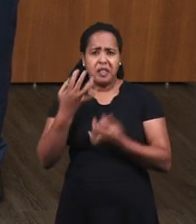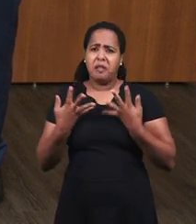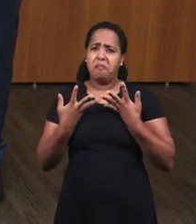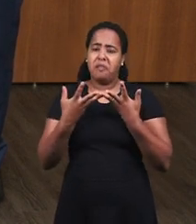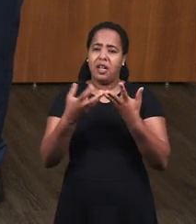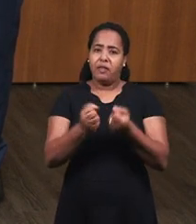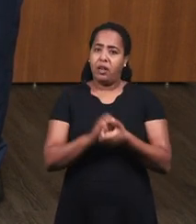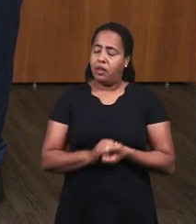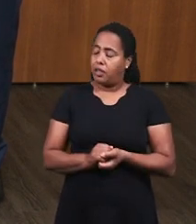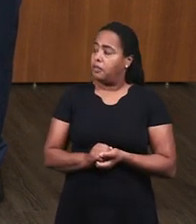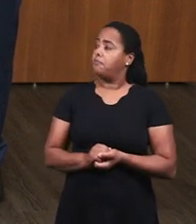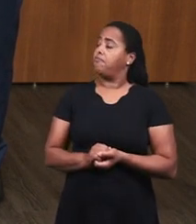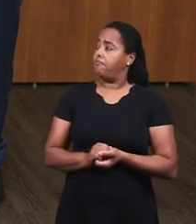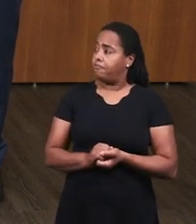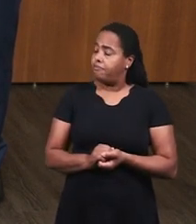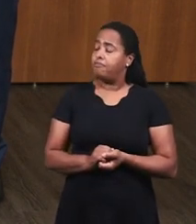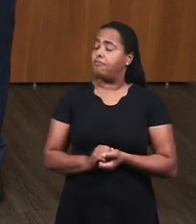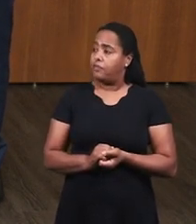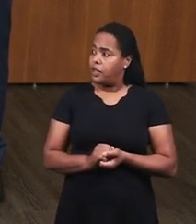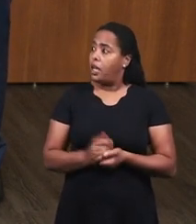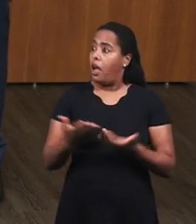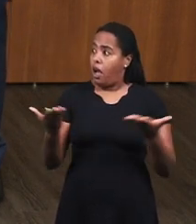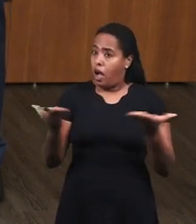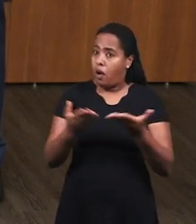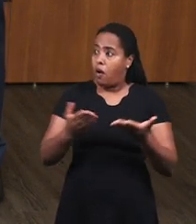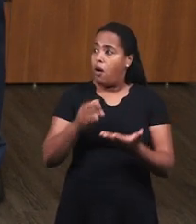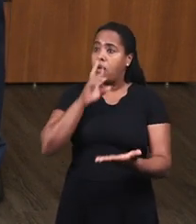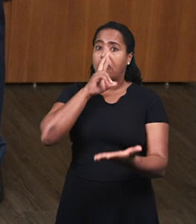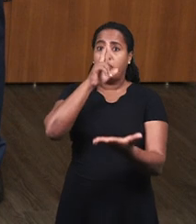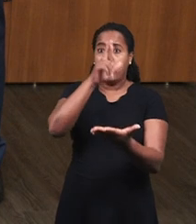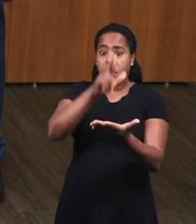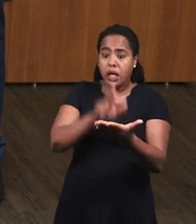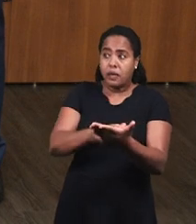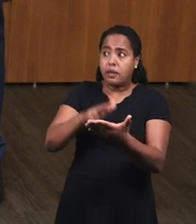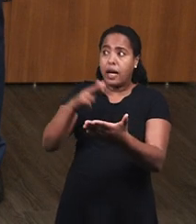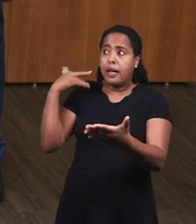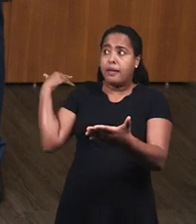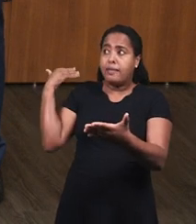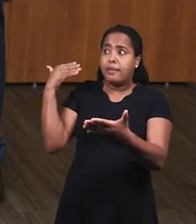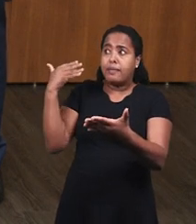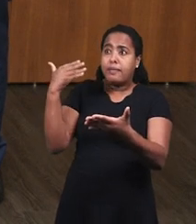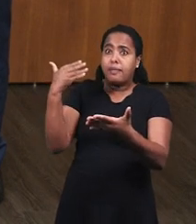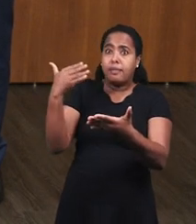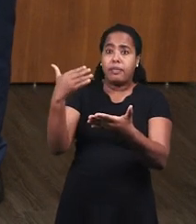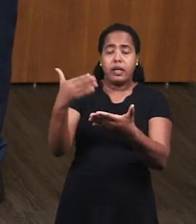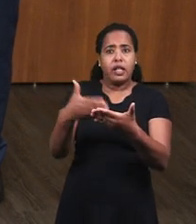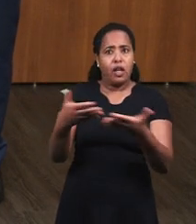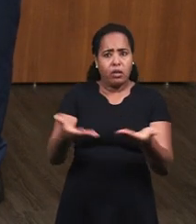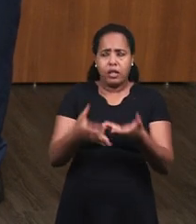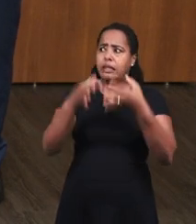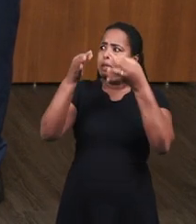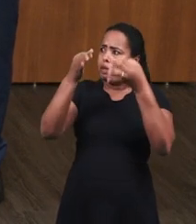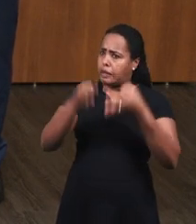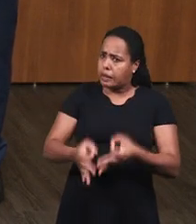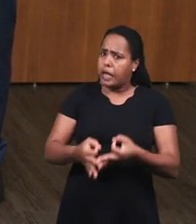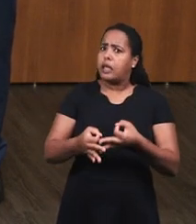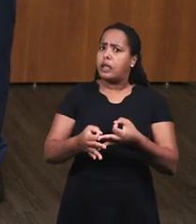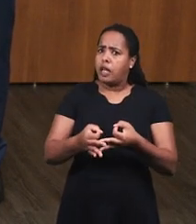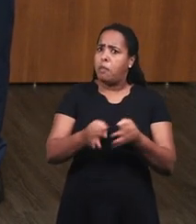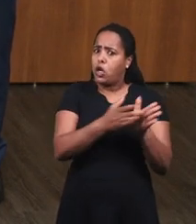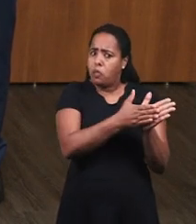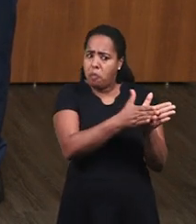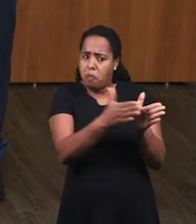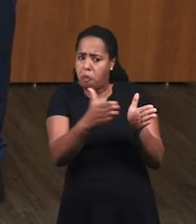quelque chose d'extraordinaire, que nous sommes en train de recueillir les résultats jusqu'à aujourd'hui. Et certainement, nous allons